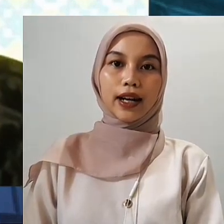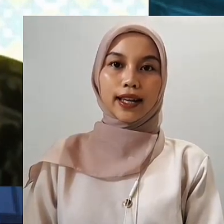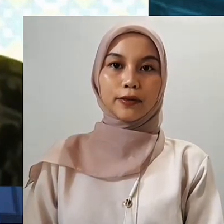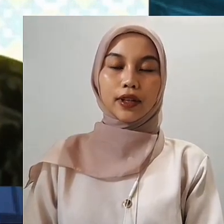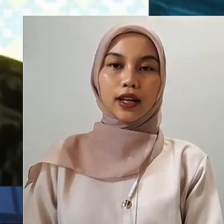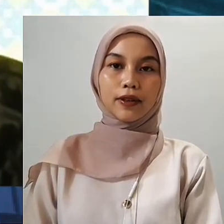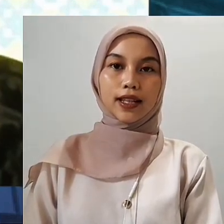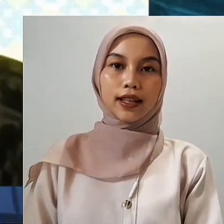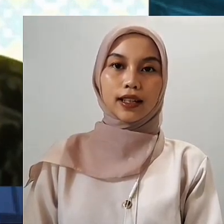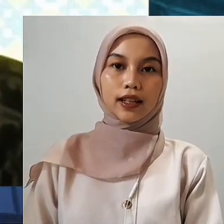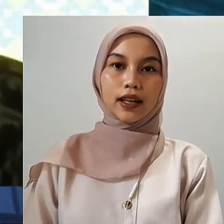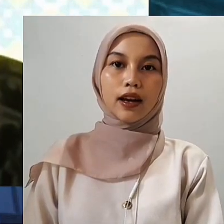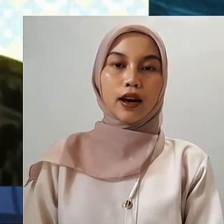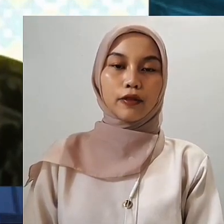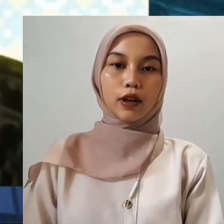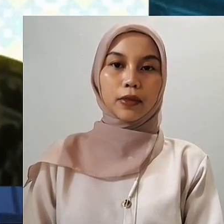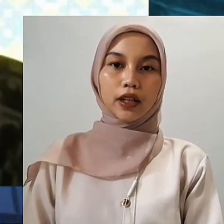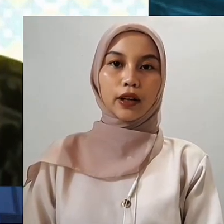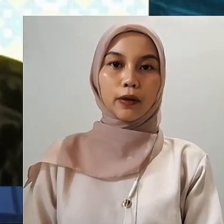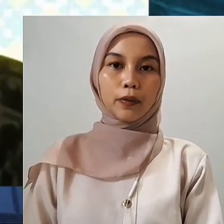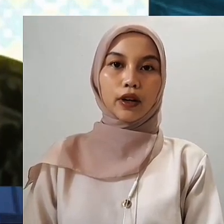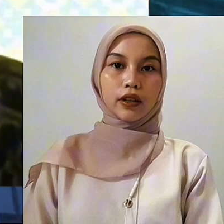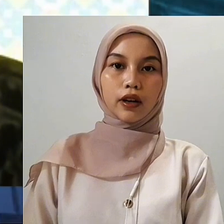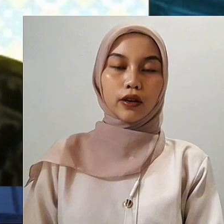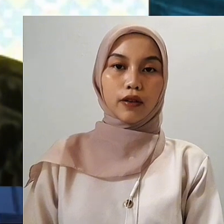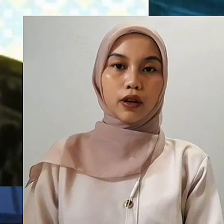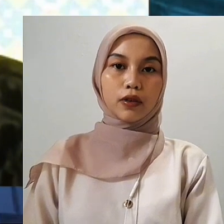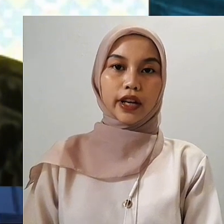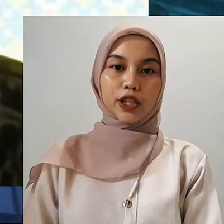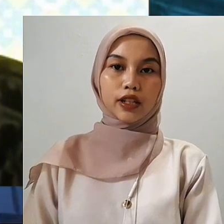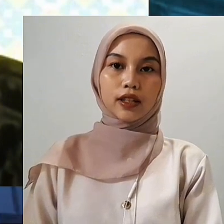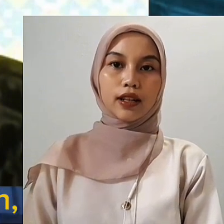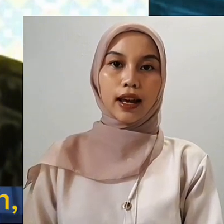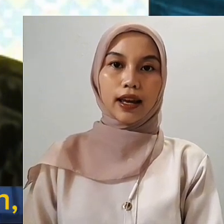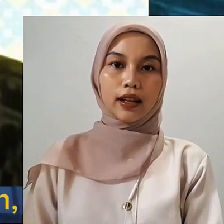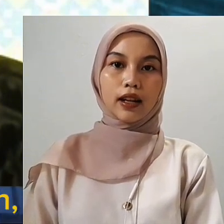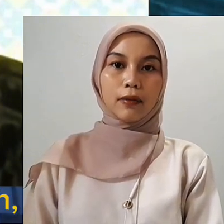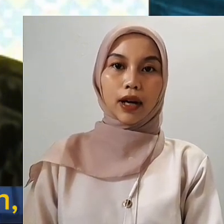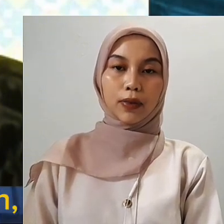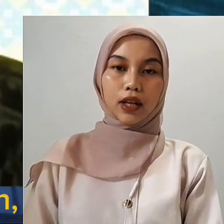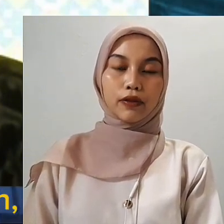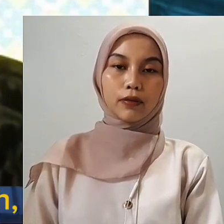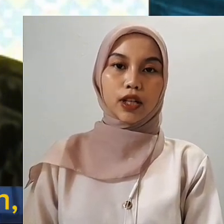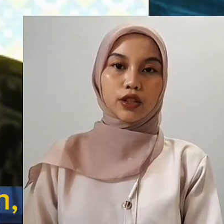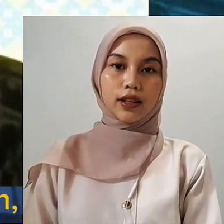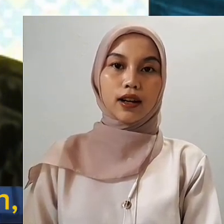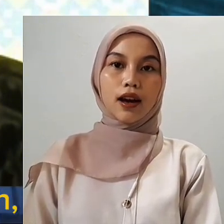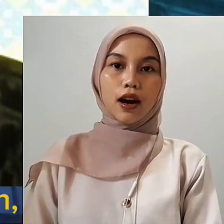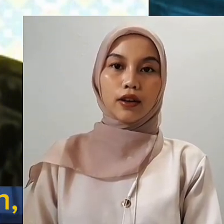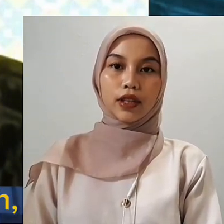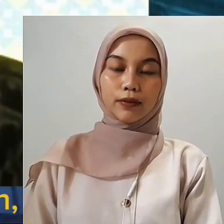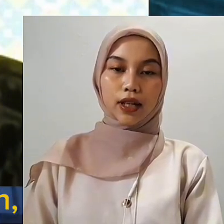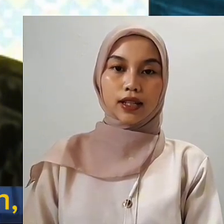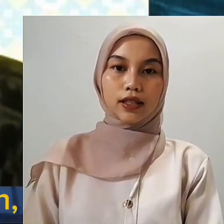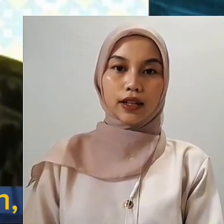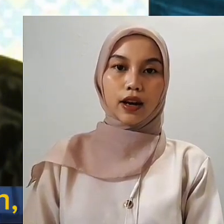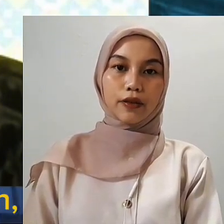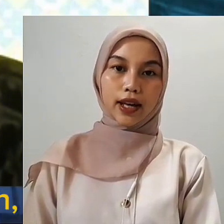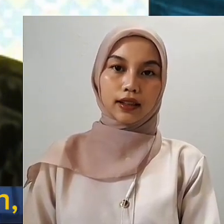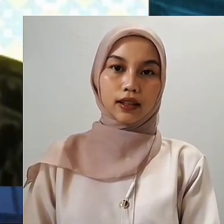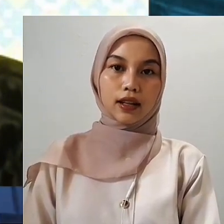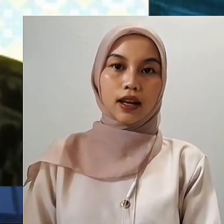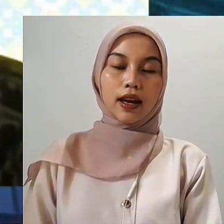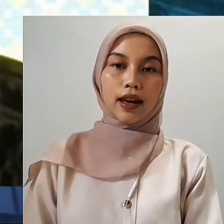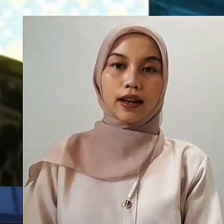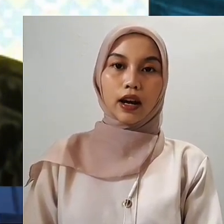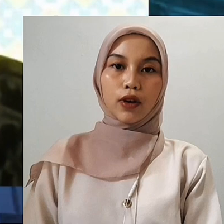myself. I am Wina Widiantini from the Bureau of Communication and Public Information of the Ministry of